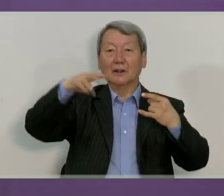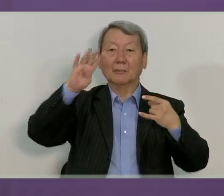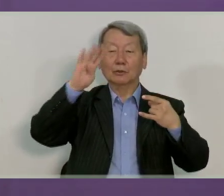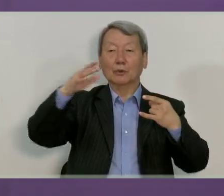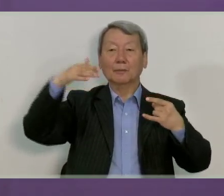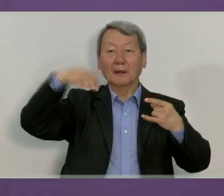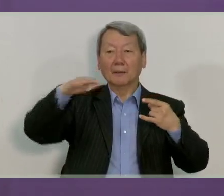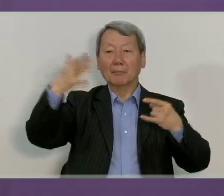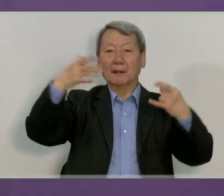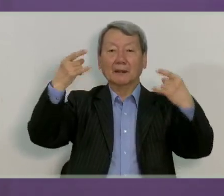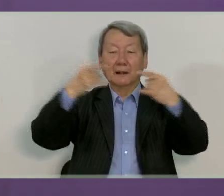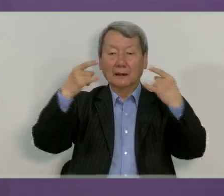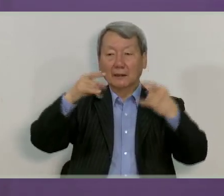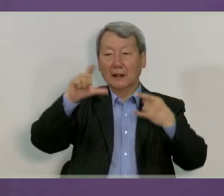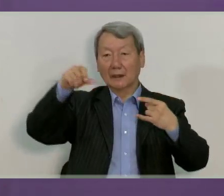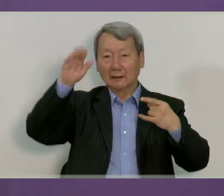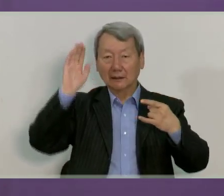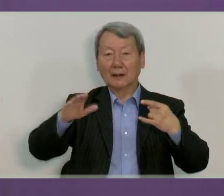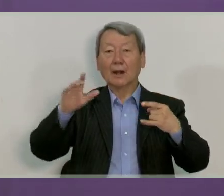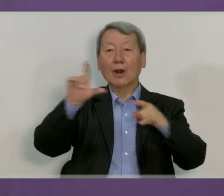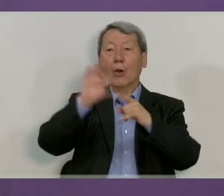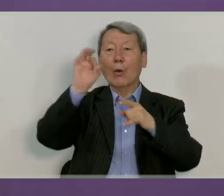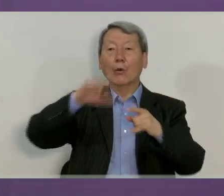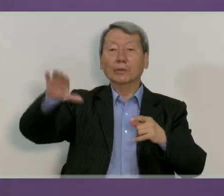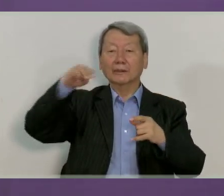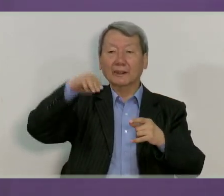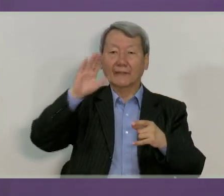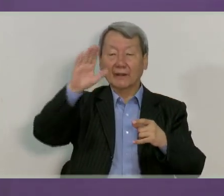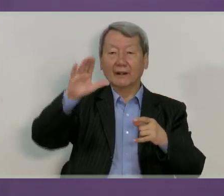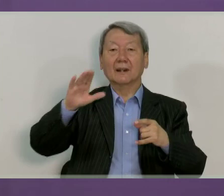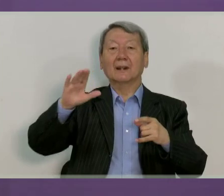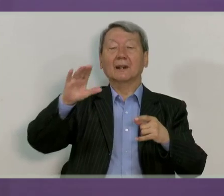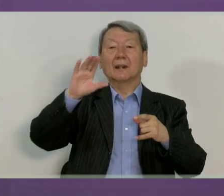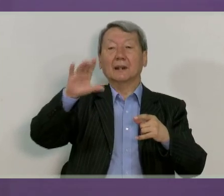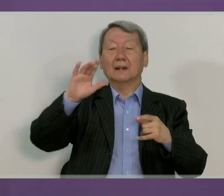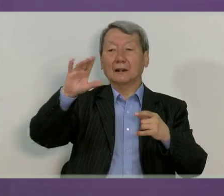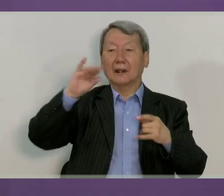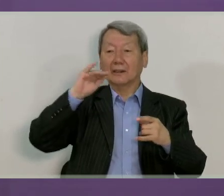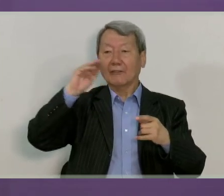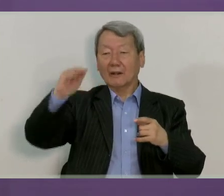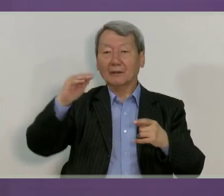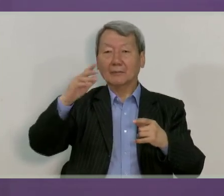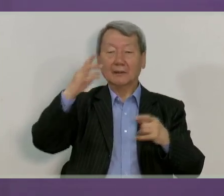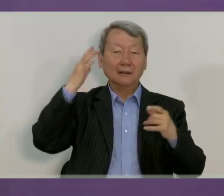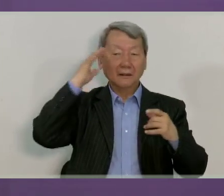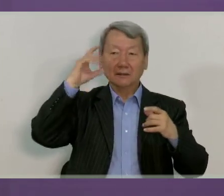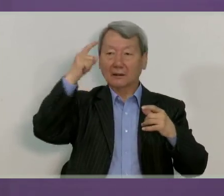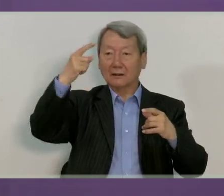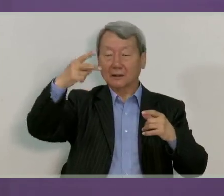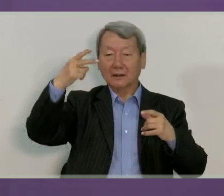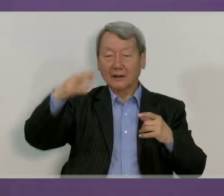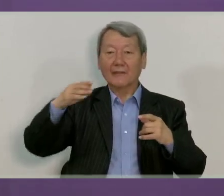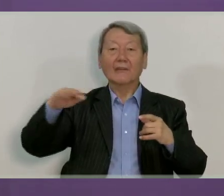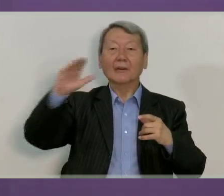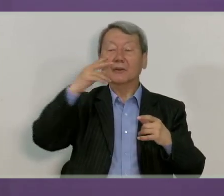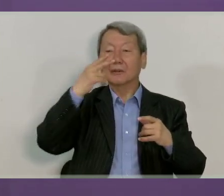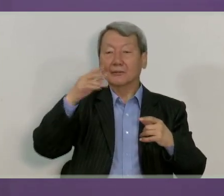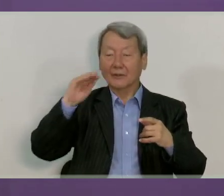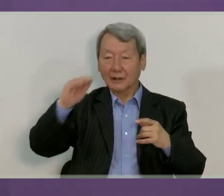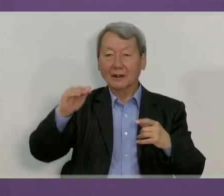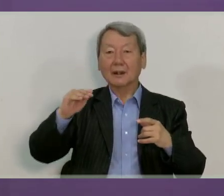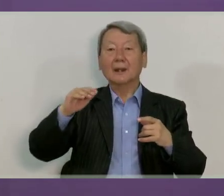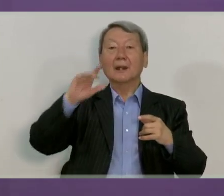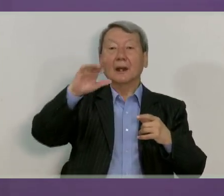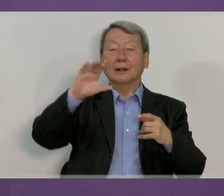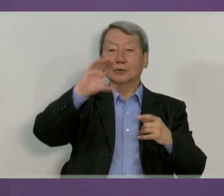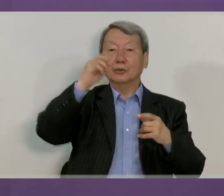24, Пирамида, 5-чи канал телеканалдарынан, облустук медиа борборлордон, ЛФМ, 1-чи радио, Кыргыз радиосу, Минкаял ФМ, Марал ФМ